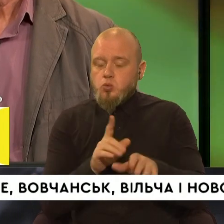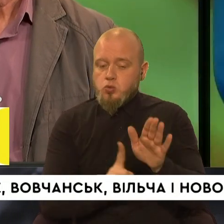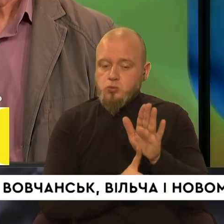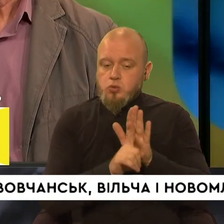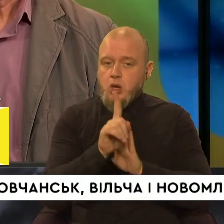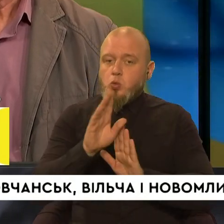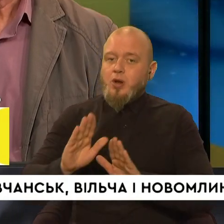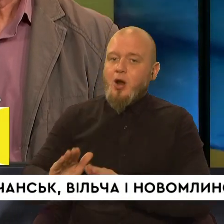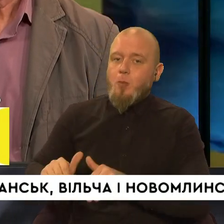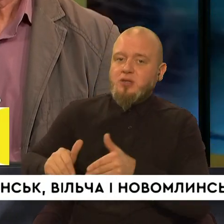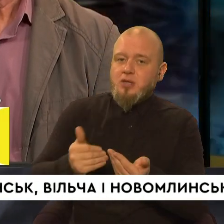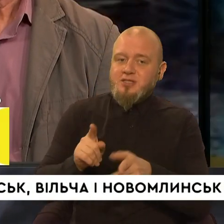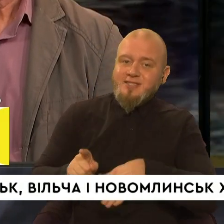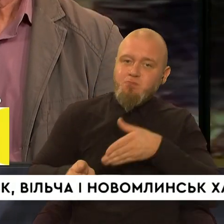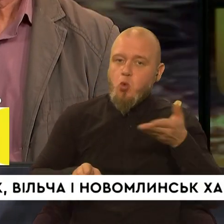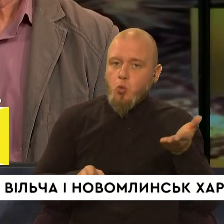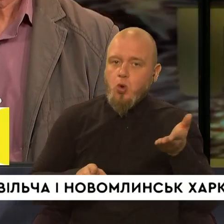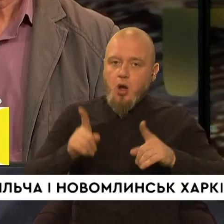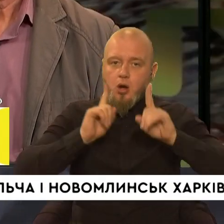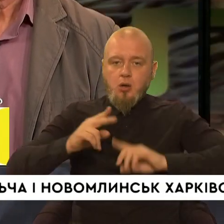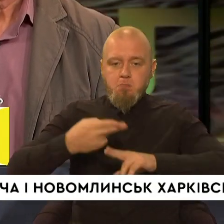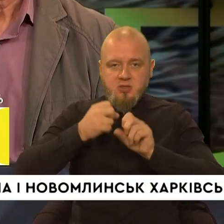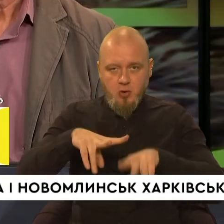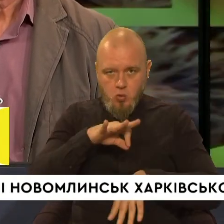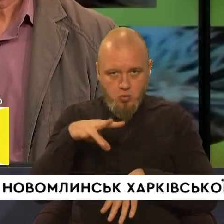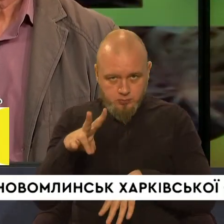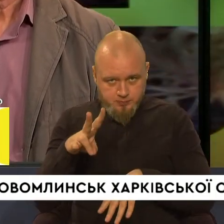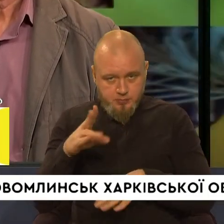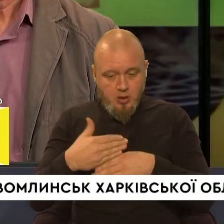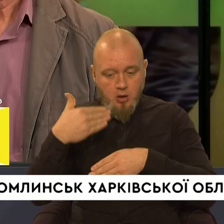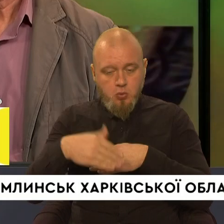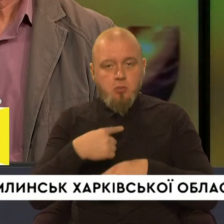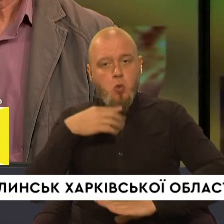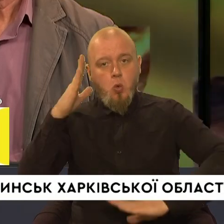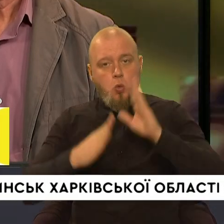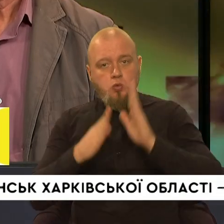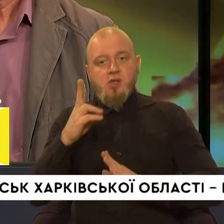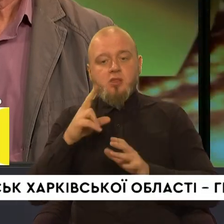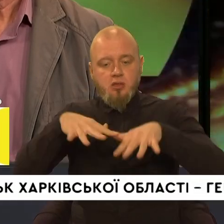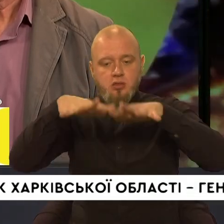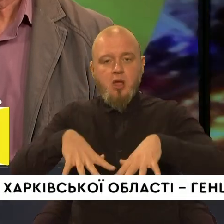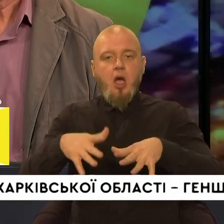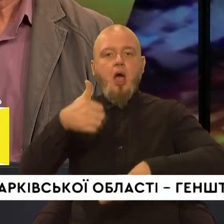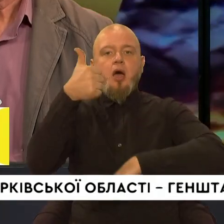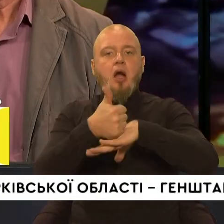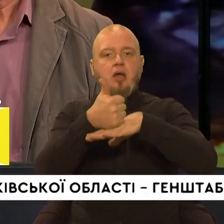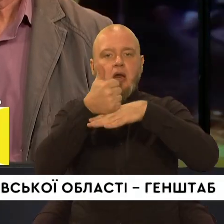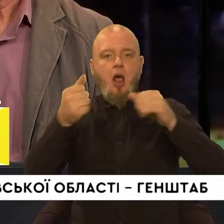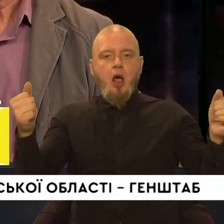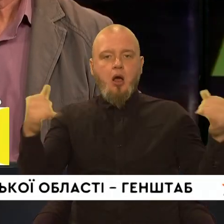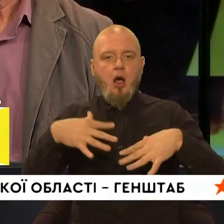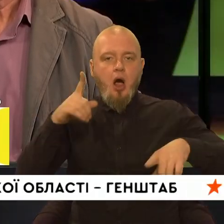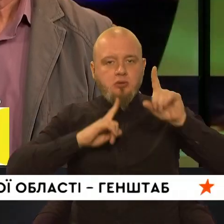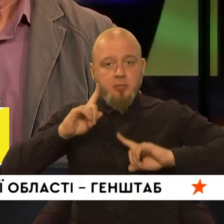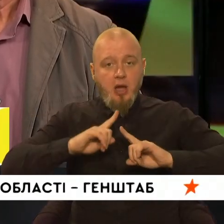спочатку рекомендації з боку Ради безпеки ООН, а потім голосування на самій Генеральній асамблеї.